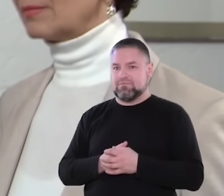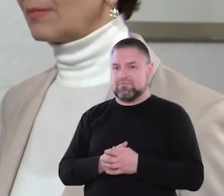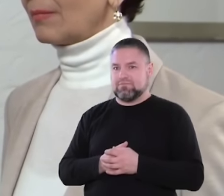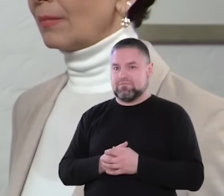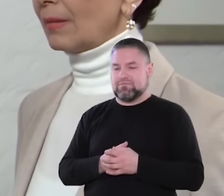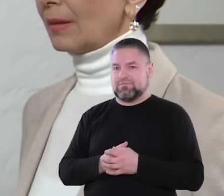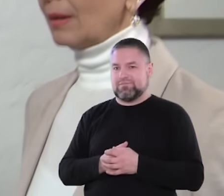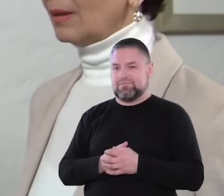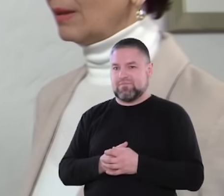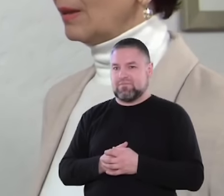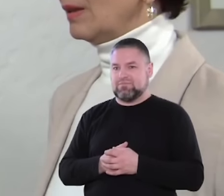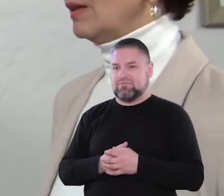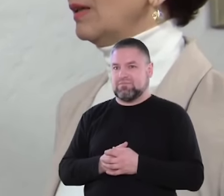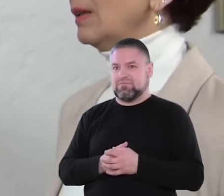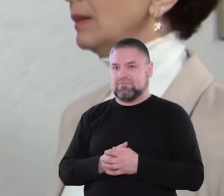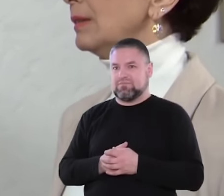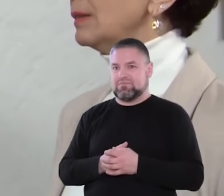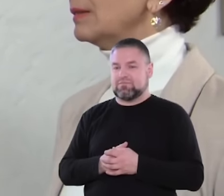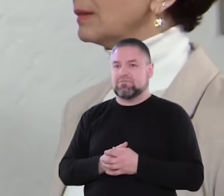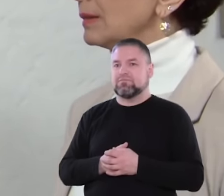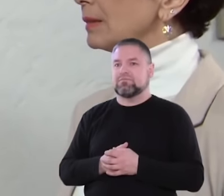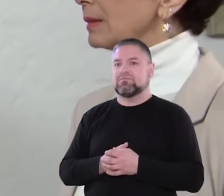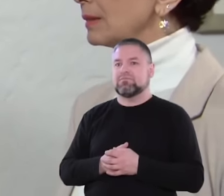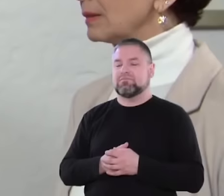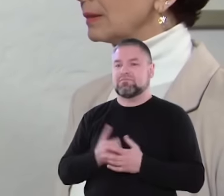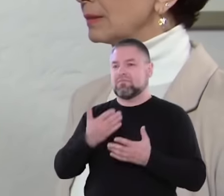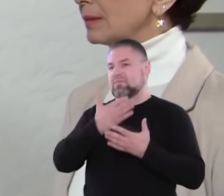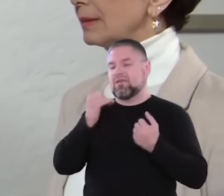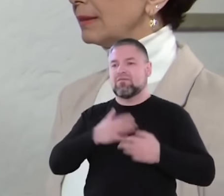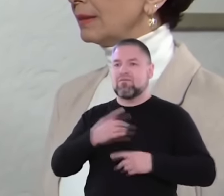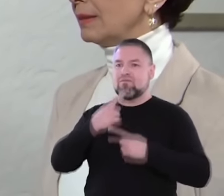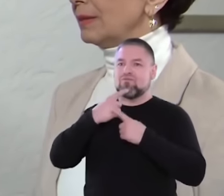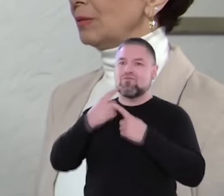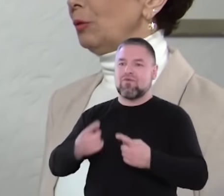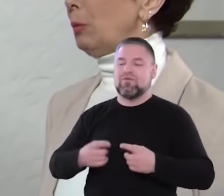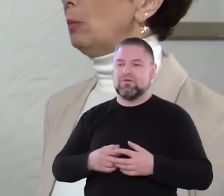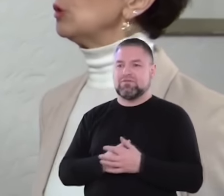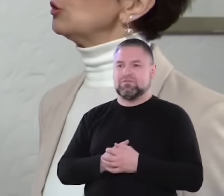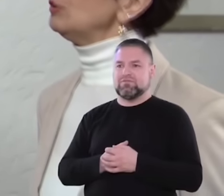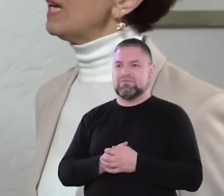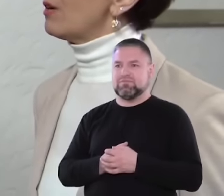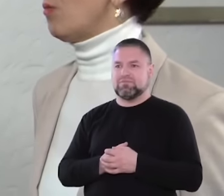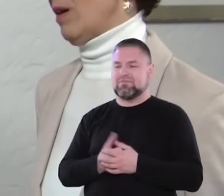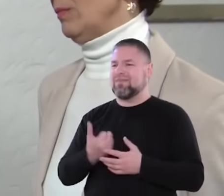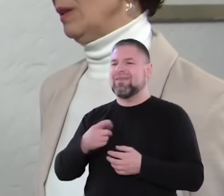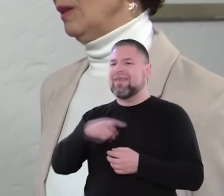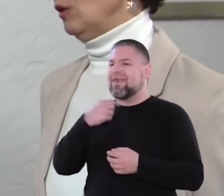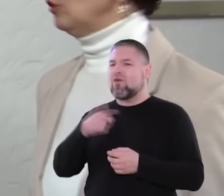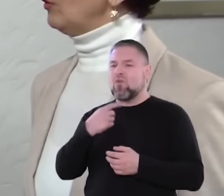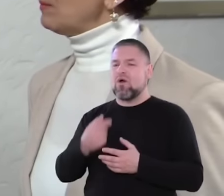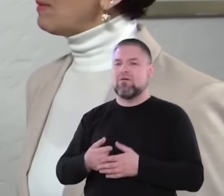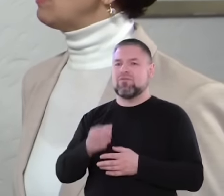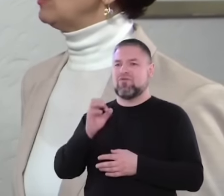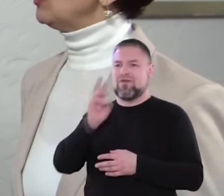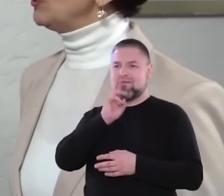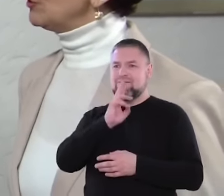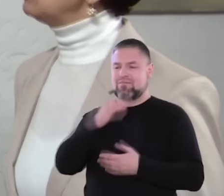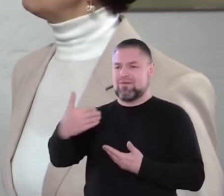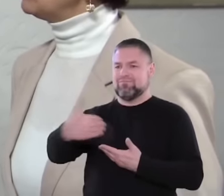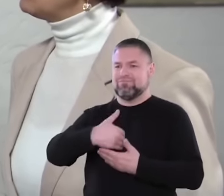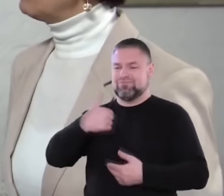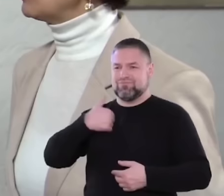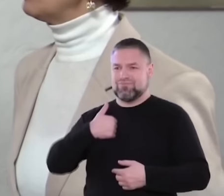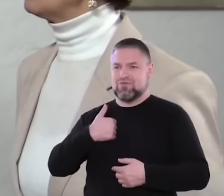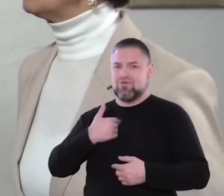Kurde, Anita, no... nie wiem, jak ci to powiedzieć. Po prostu nie kłam. Twoja mama była tu dziś